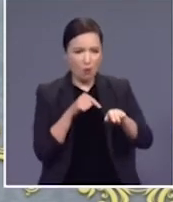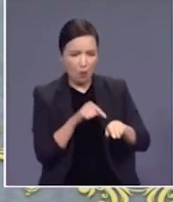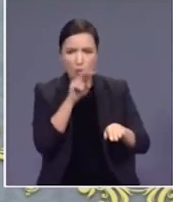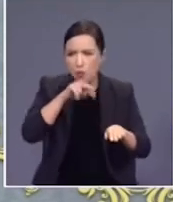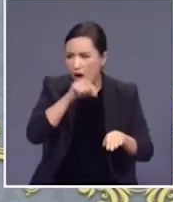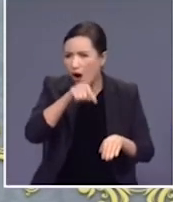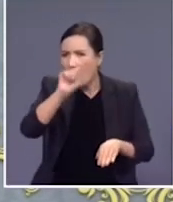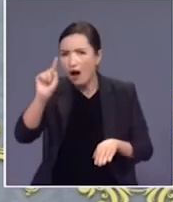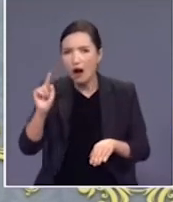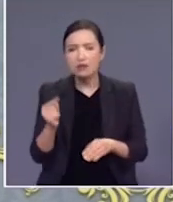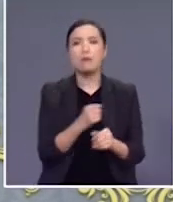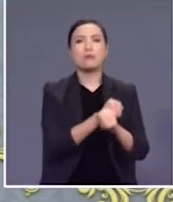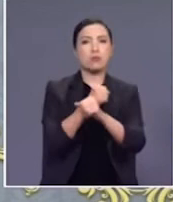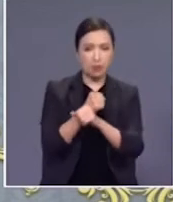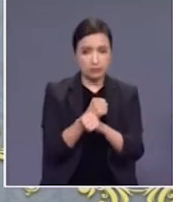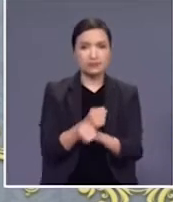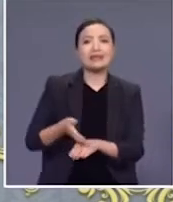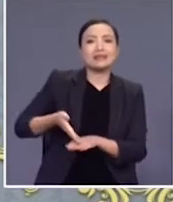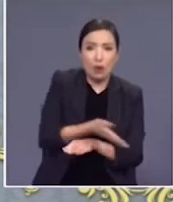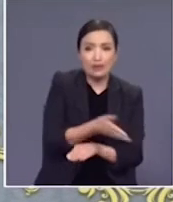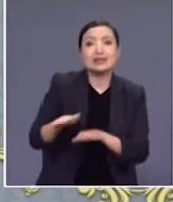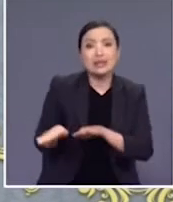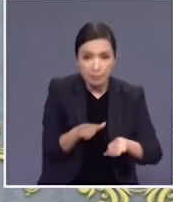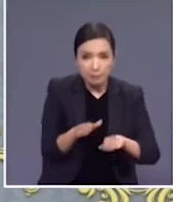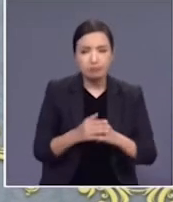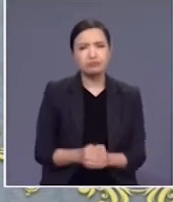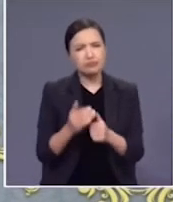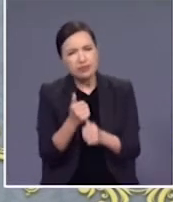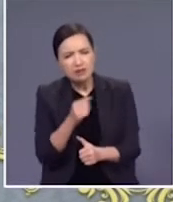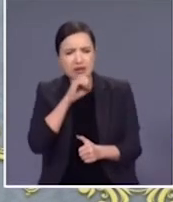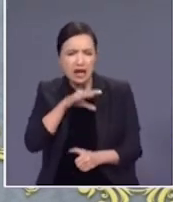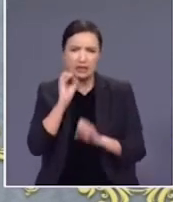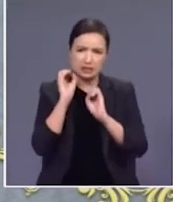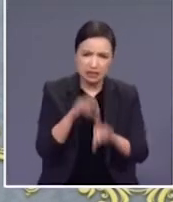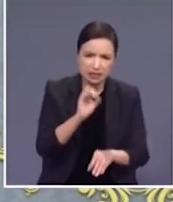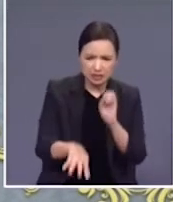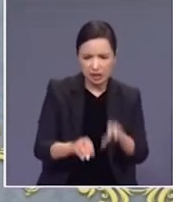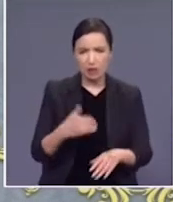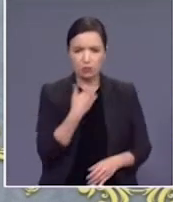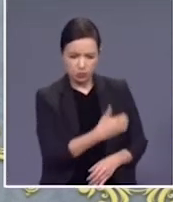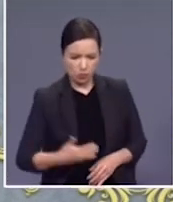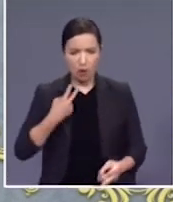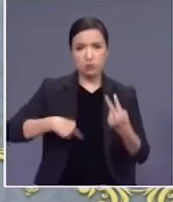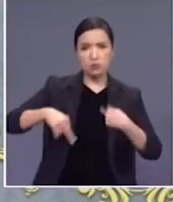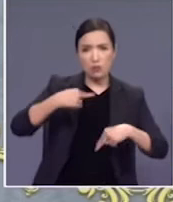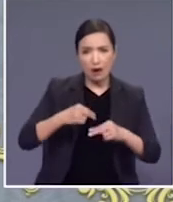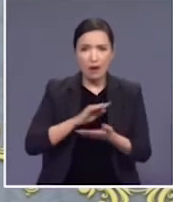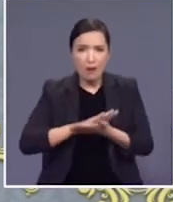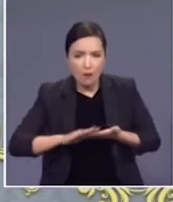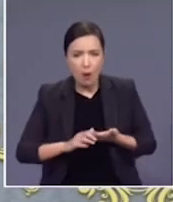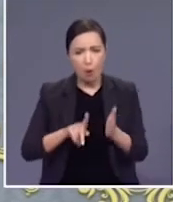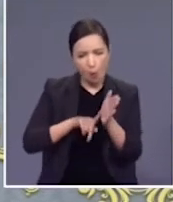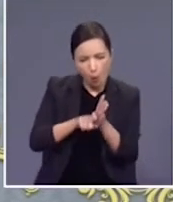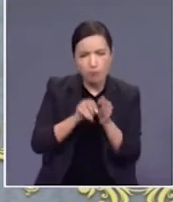ๆที่ไหนได้บ้างนะครับในขั้นการเตรียมการการขับถ่ายการทิ้งขยะการรักษาสุขอนามัยและการป้องกันโรคระบาด